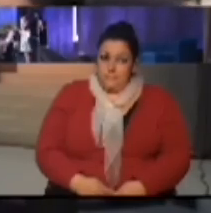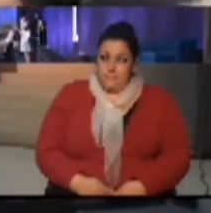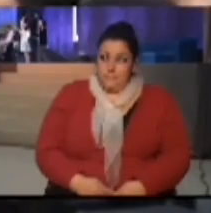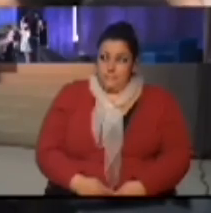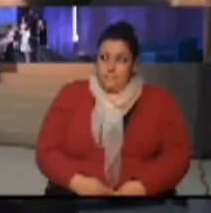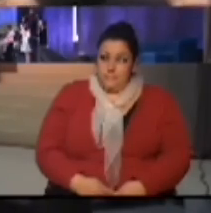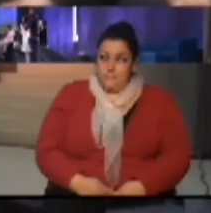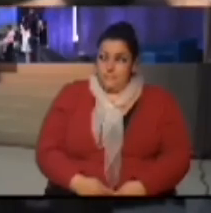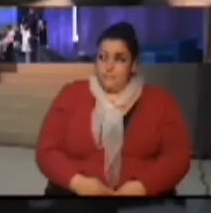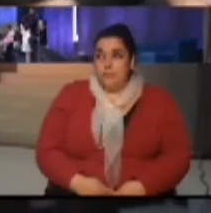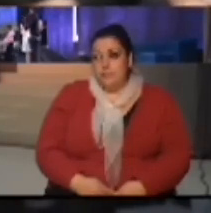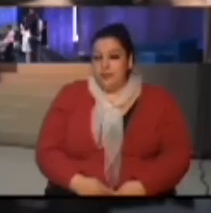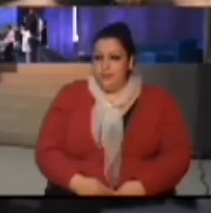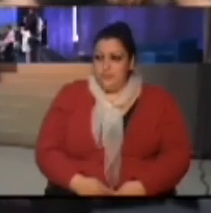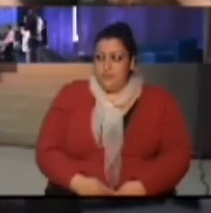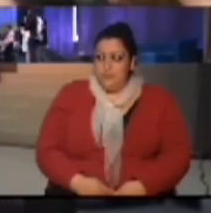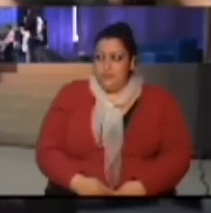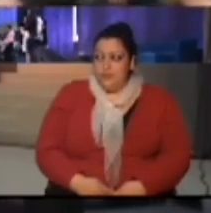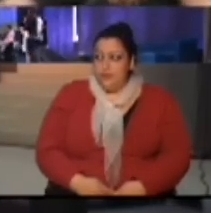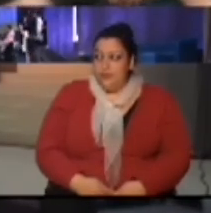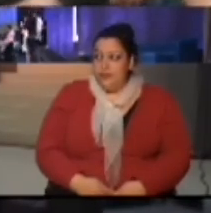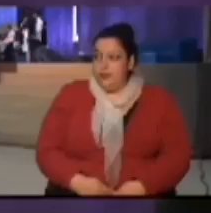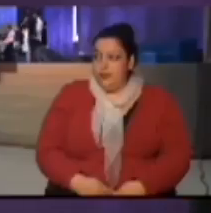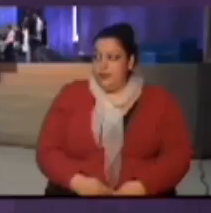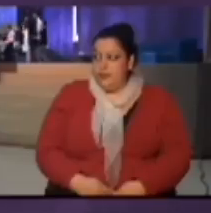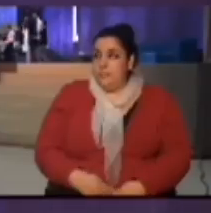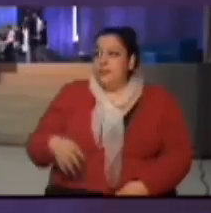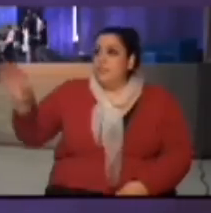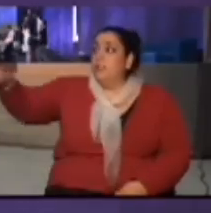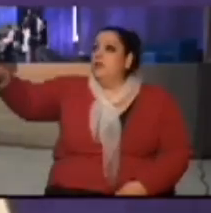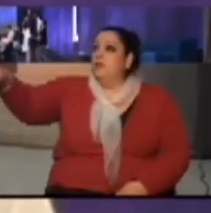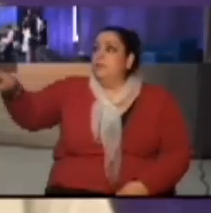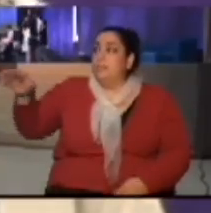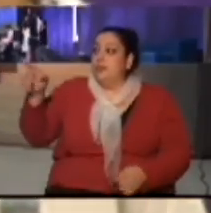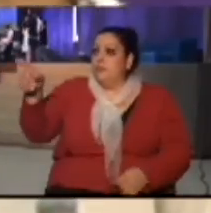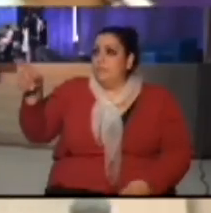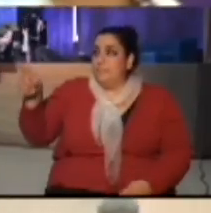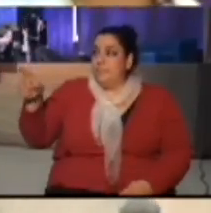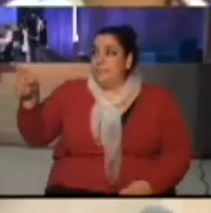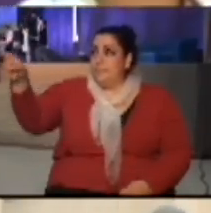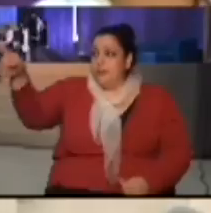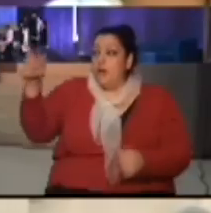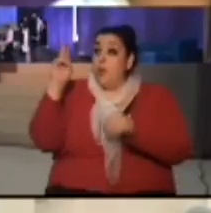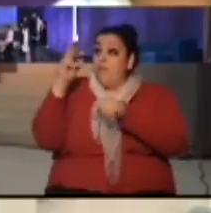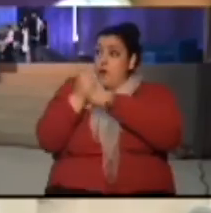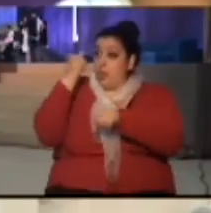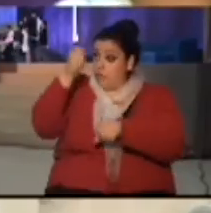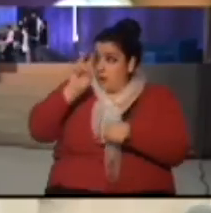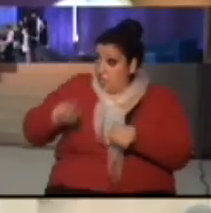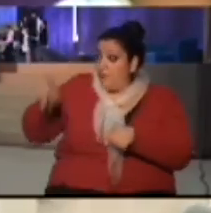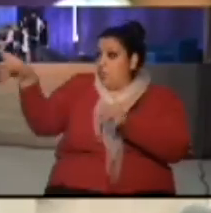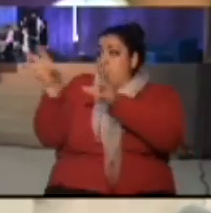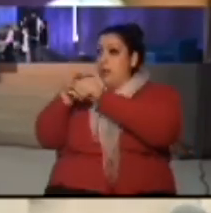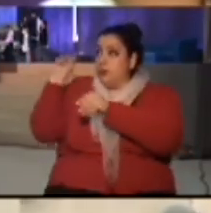եկեք առաջ, ես ուզում ձեր համար աղոտ կանենք, համեցեք, խնդրում առաջ, ովքեր որ ձեռքեր թափարեցին, առաջին անգամ են